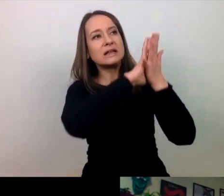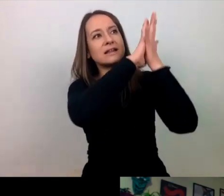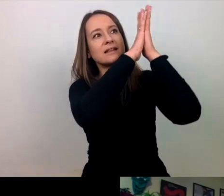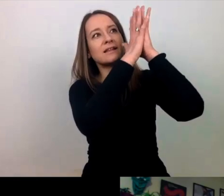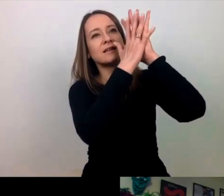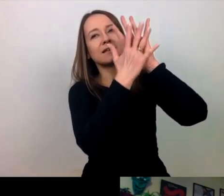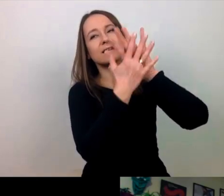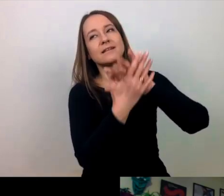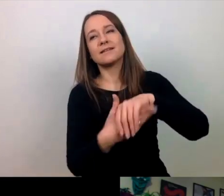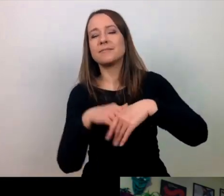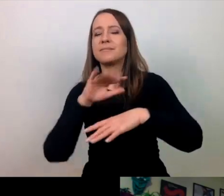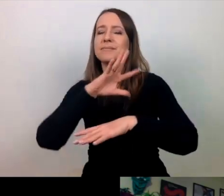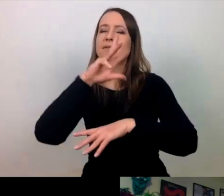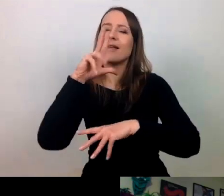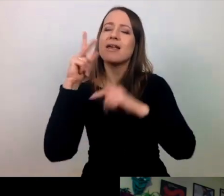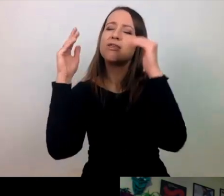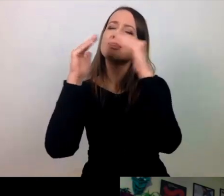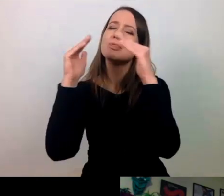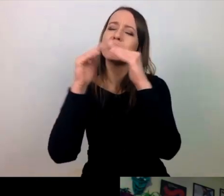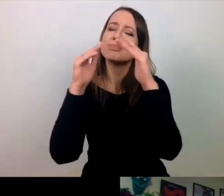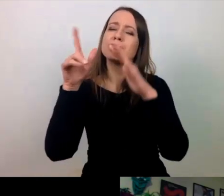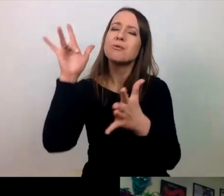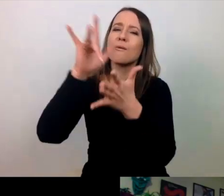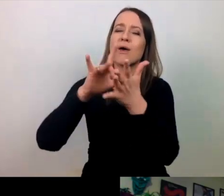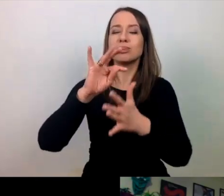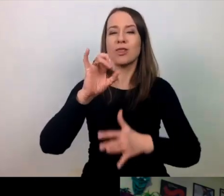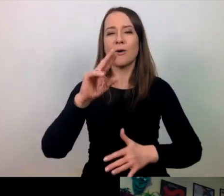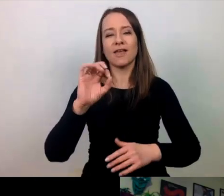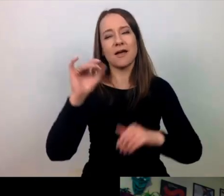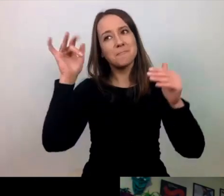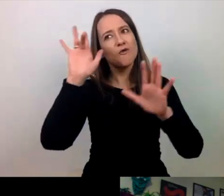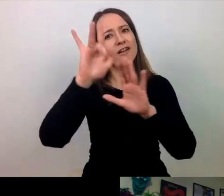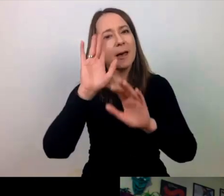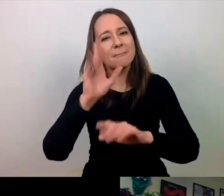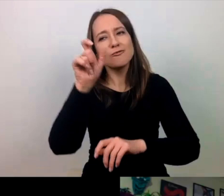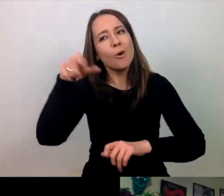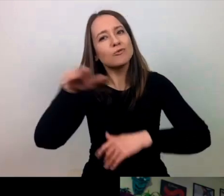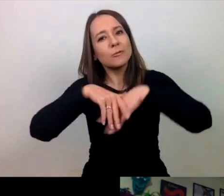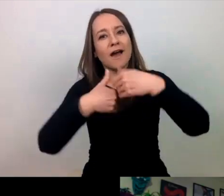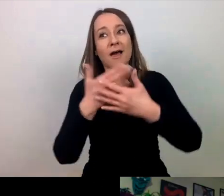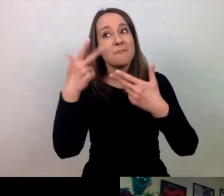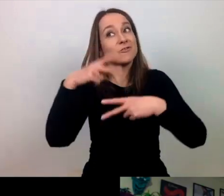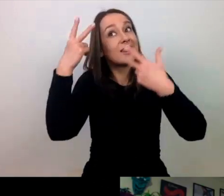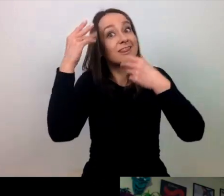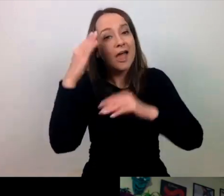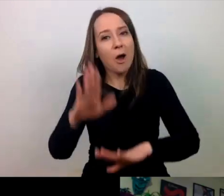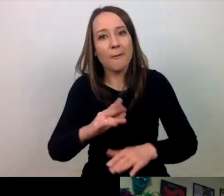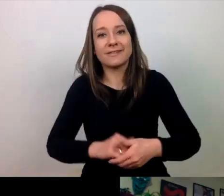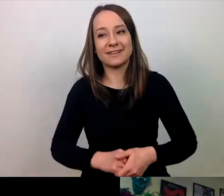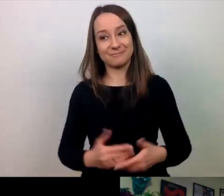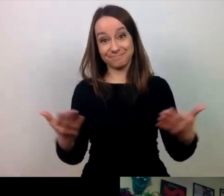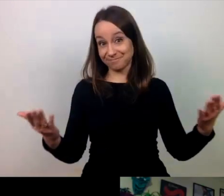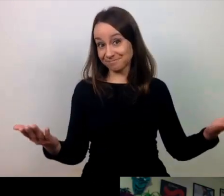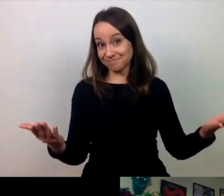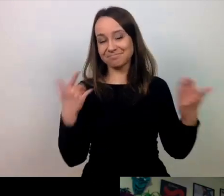toskańską willą, w której ktoś może jeszcze będzie szczęśliwy i to niekoniecznie obcy, no nie jest to